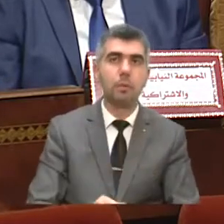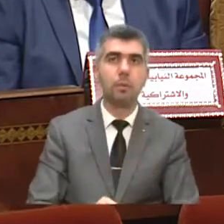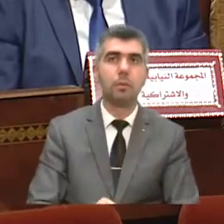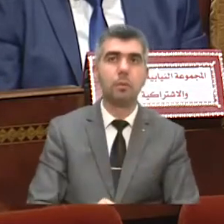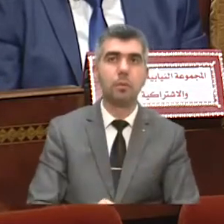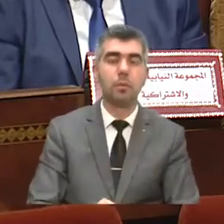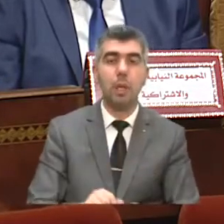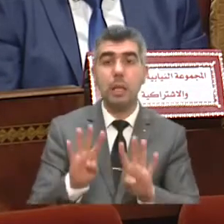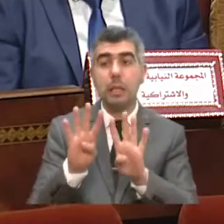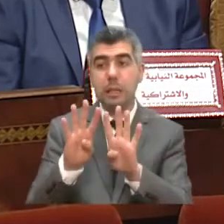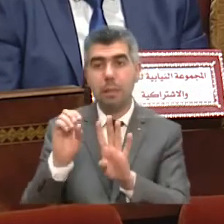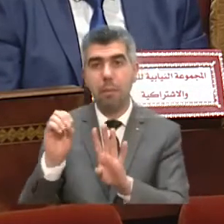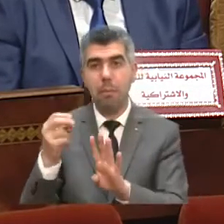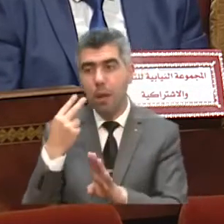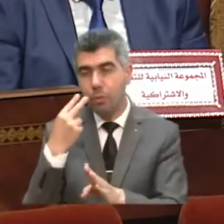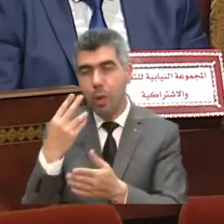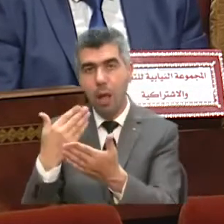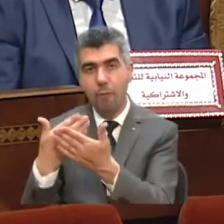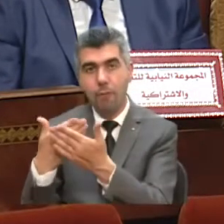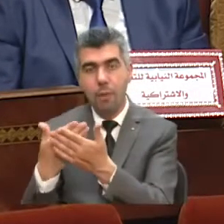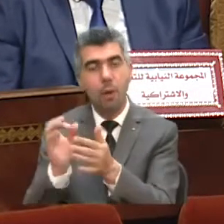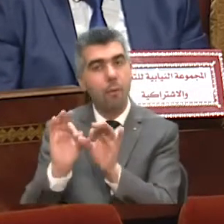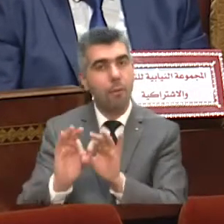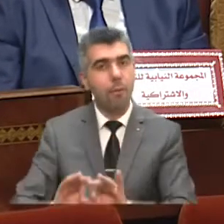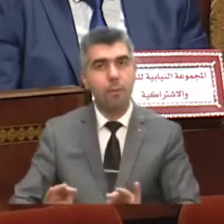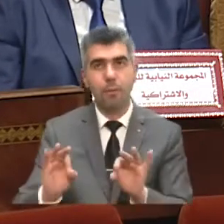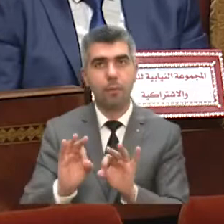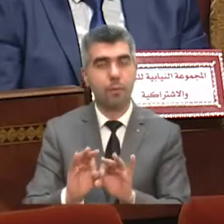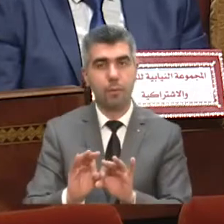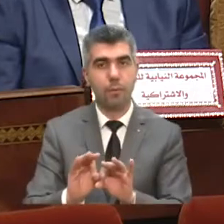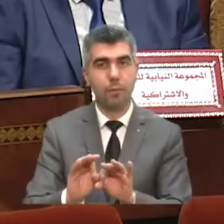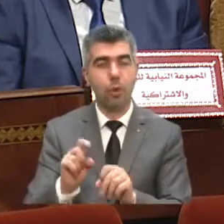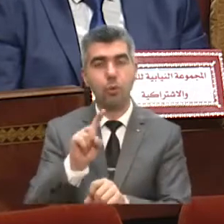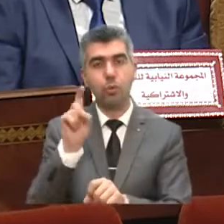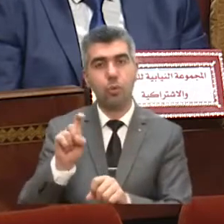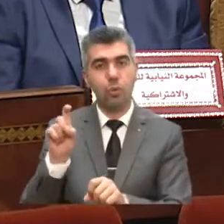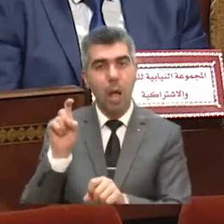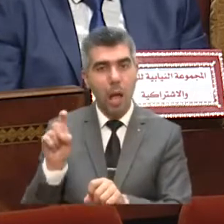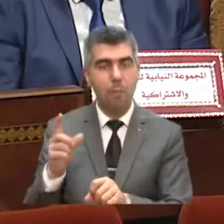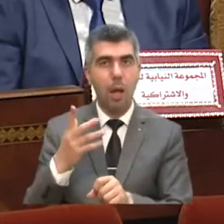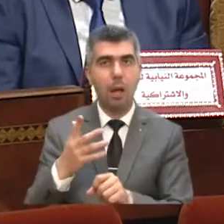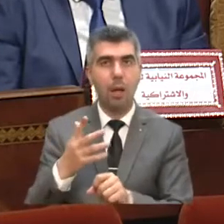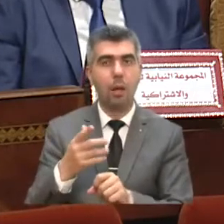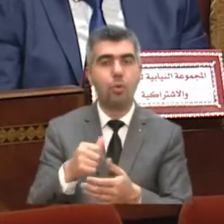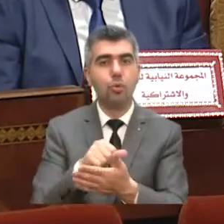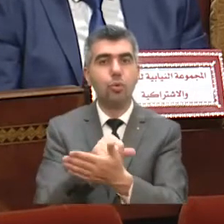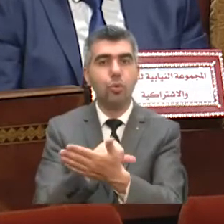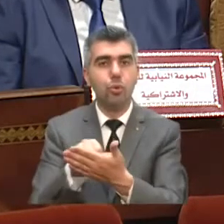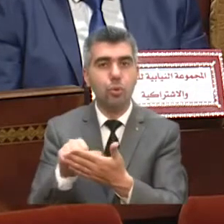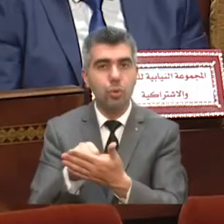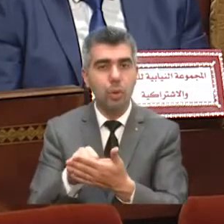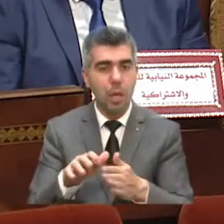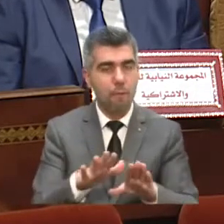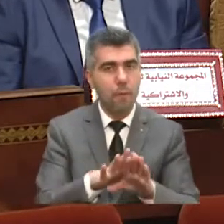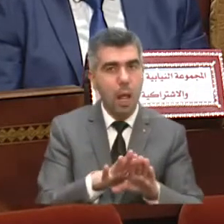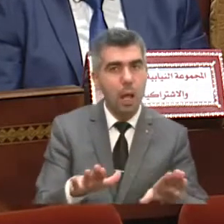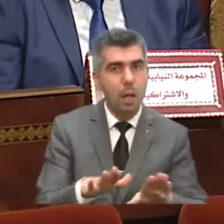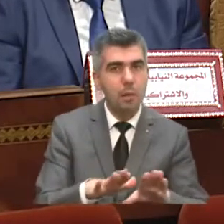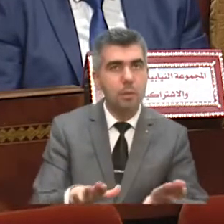حتى 800 ملعب مازال ما شفناها والو. الجامعات ضحاوا وشراوا واختاروا ذاك